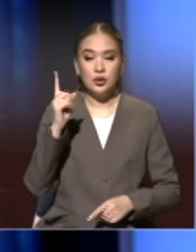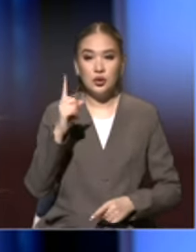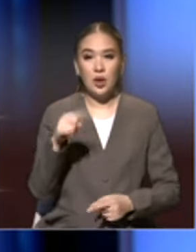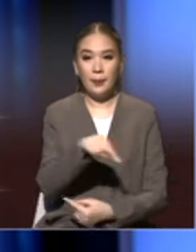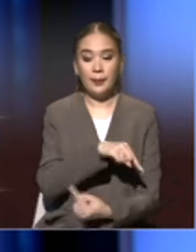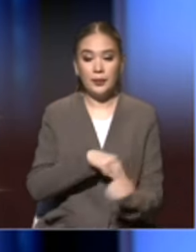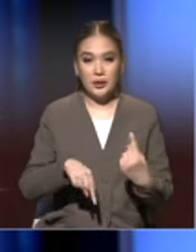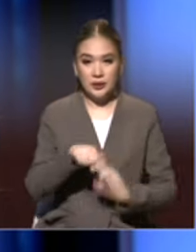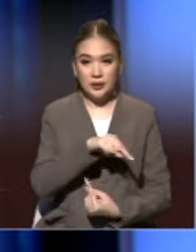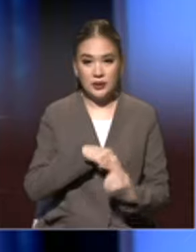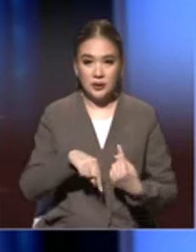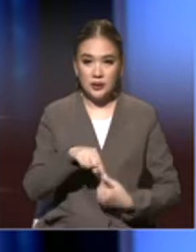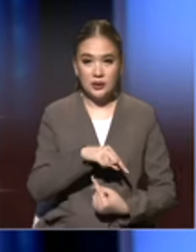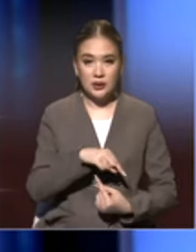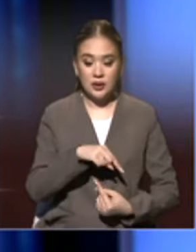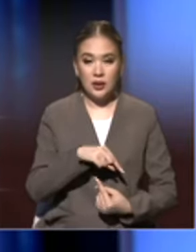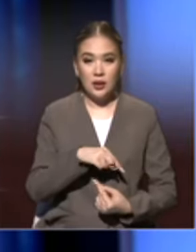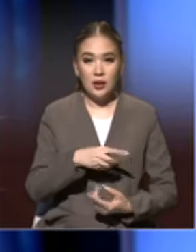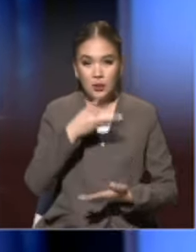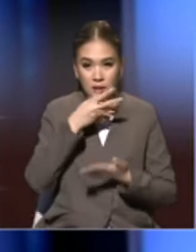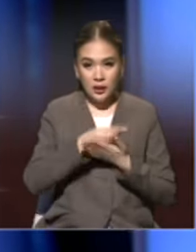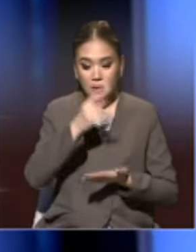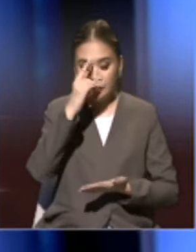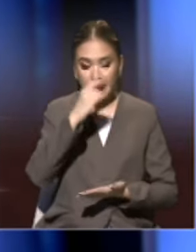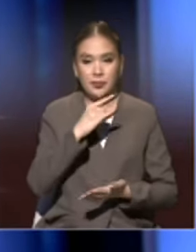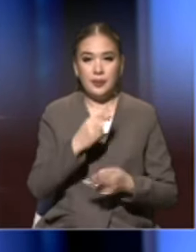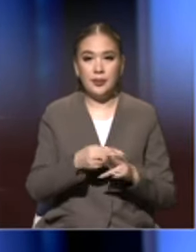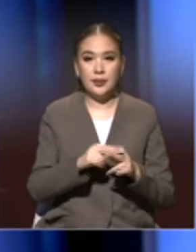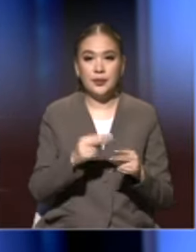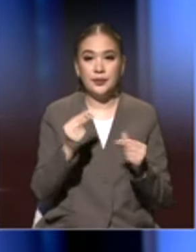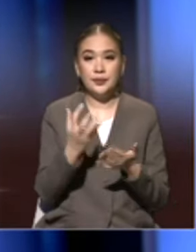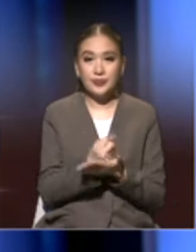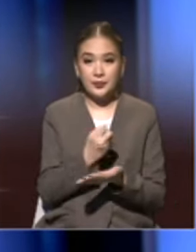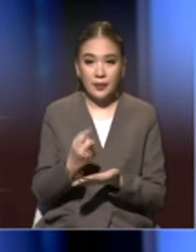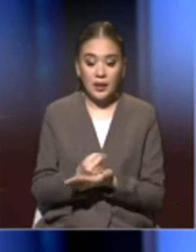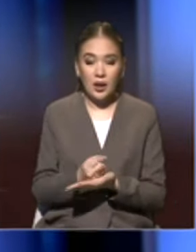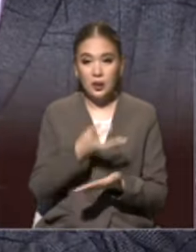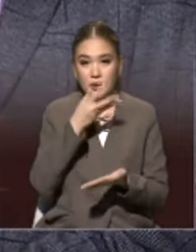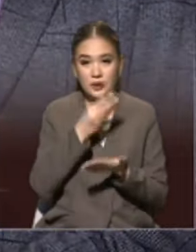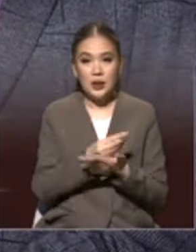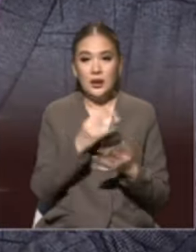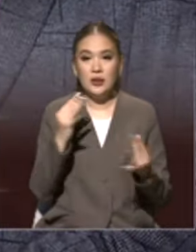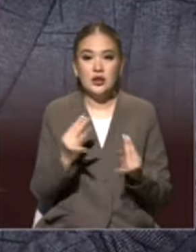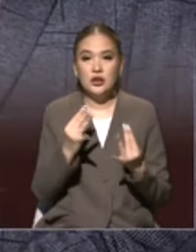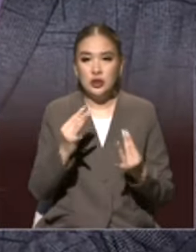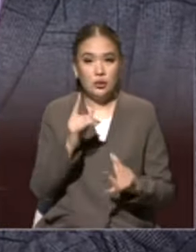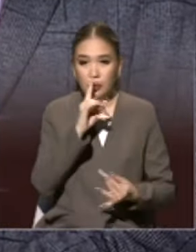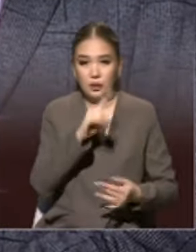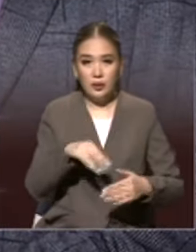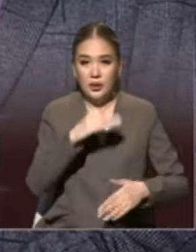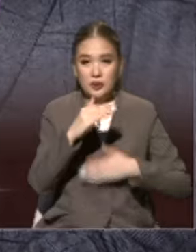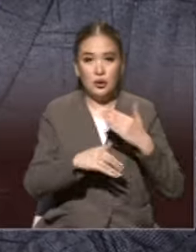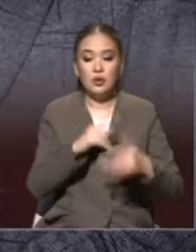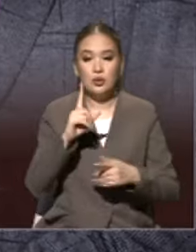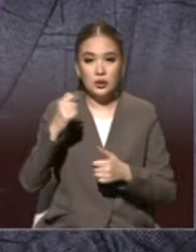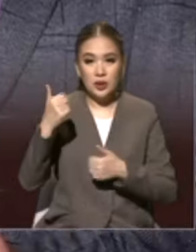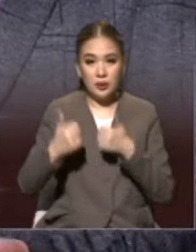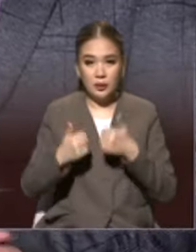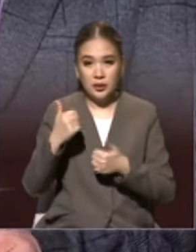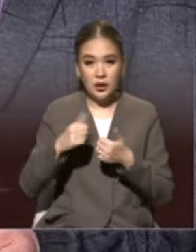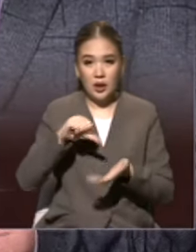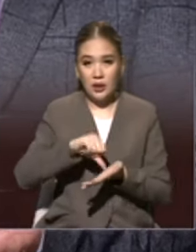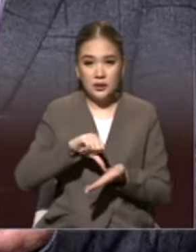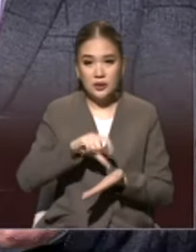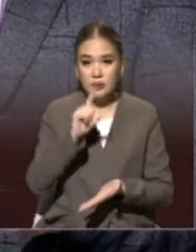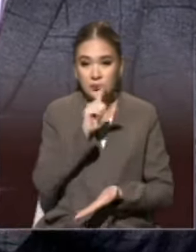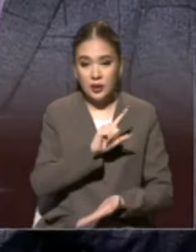бизнес жаңағы бір көзден ақша тапқан арқылы ешқандай қызығушылығы болмайды ғой дамуға. Бәсекелестік. Өйткені бәсекелестікке қатыспайды